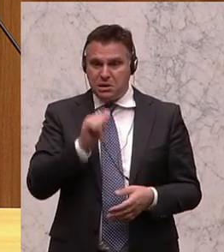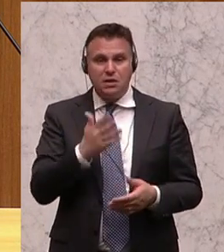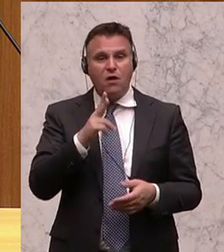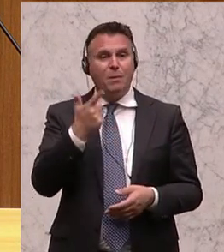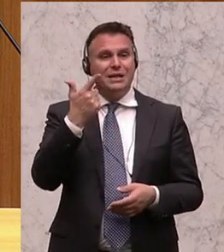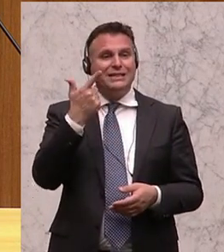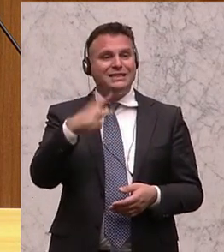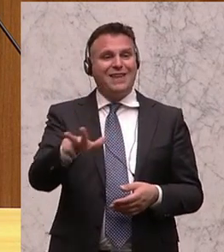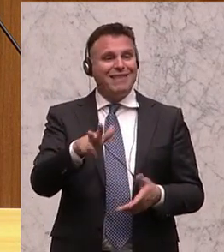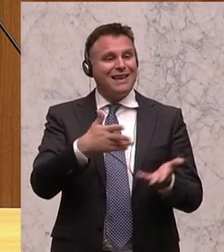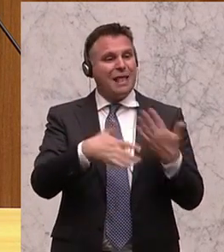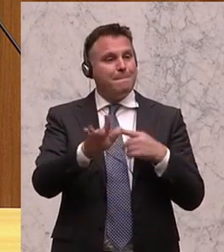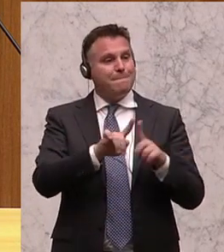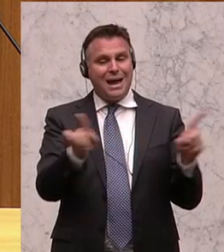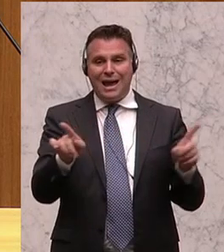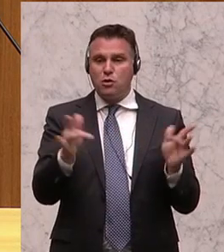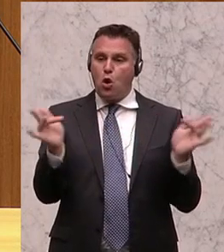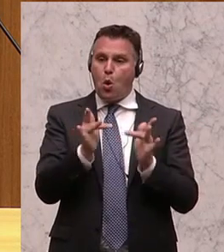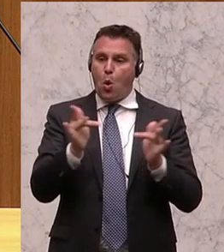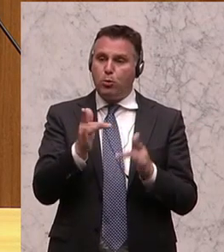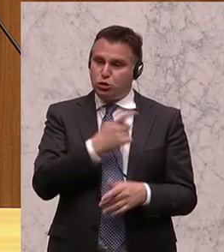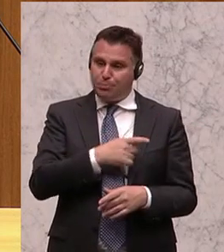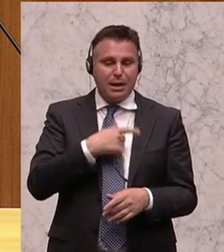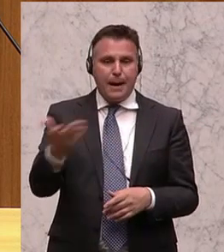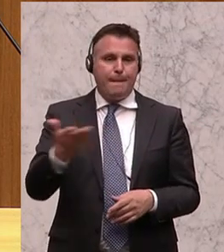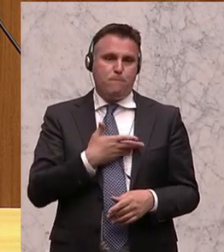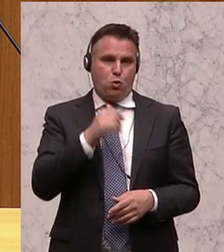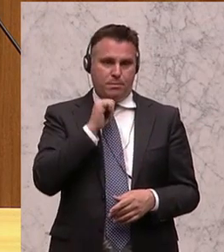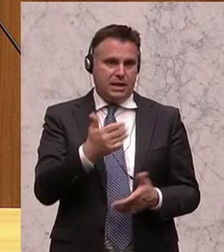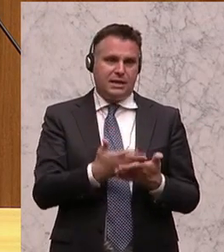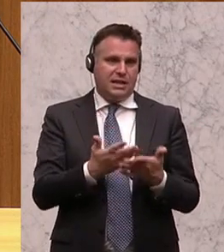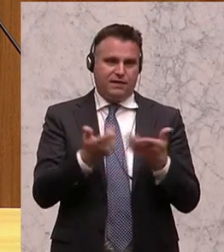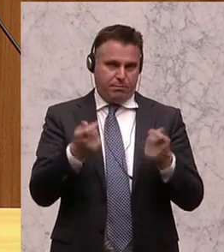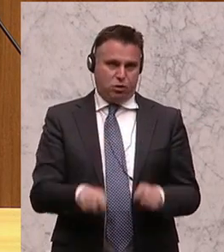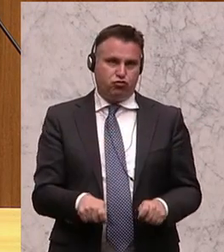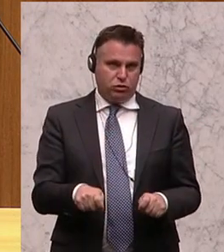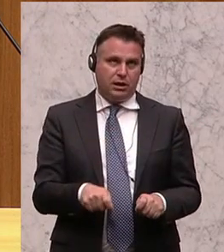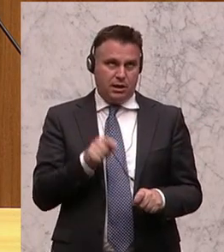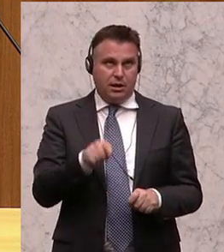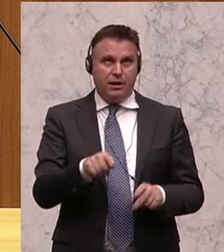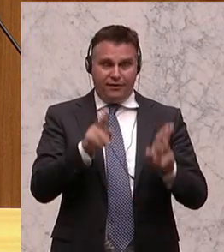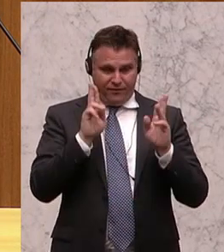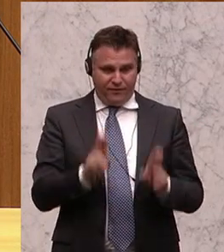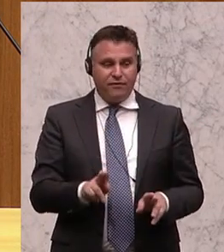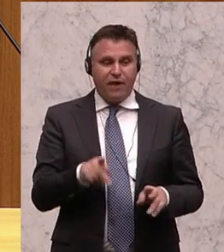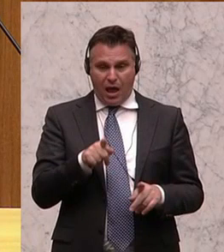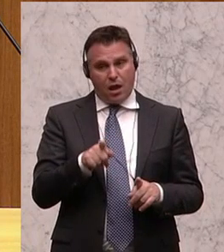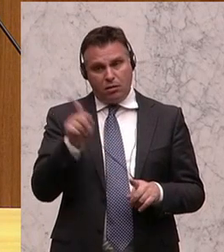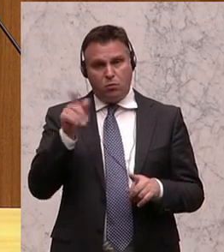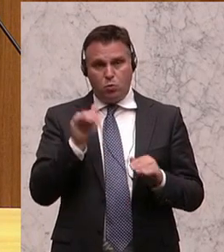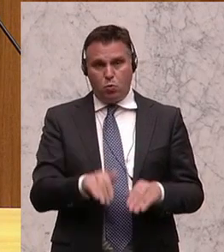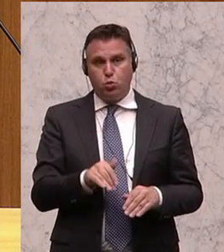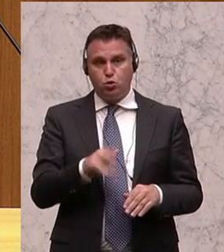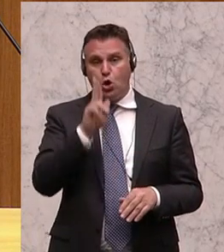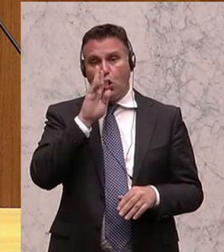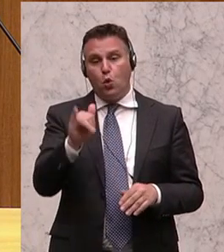Zweidrittelmehrheit von keiner der Oppositionsparteien bekommen, um das zu beschließen. Also das ist eine Hausaufgabe als Homework, bis